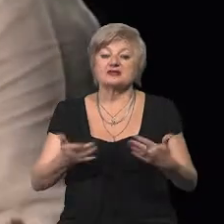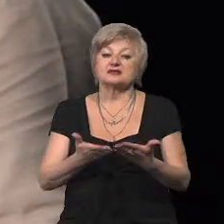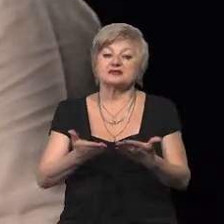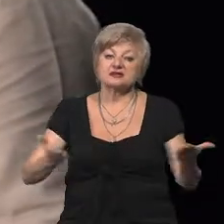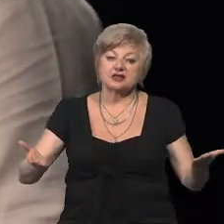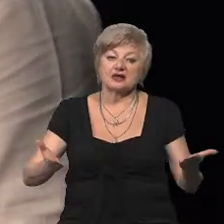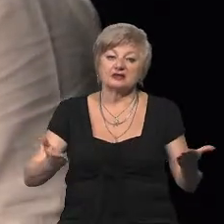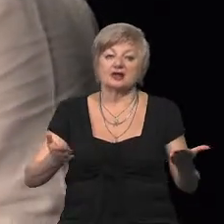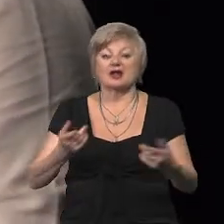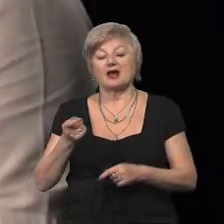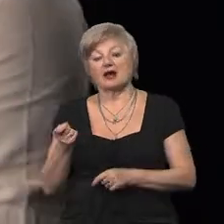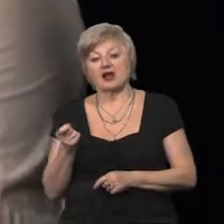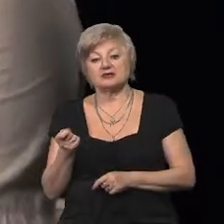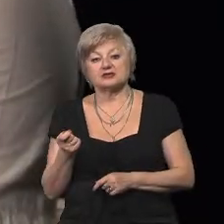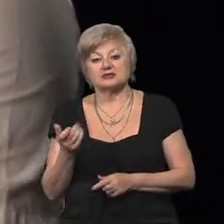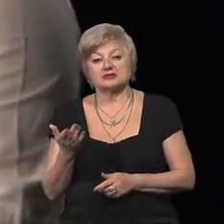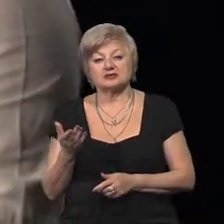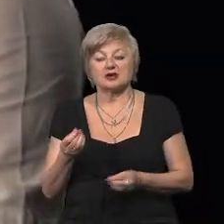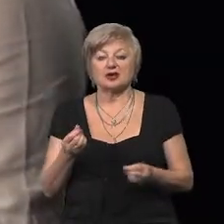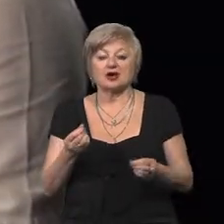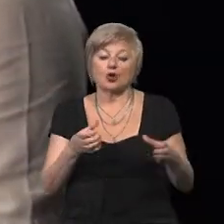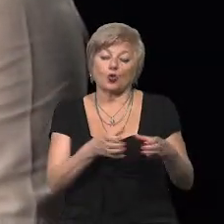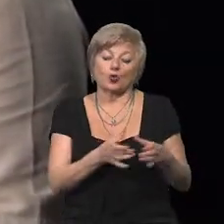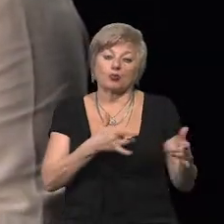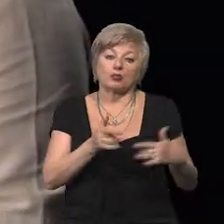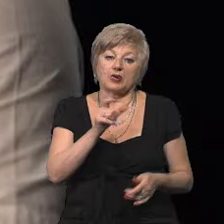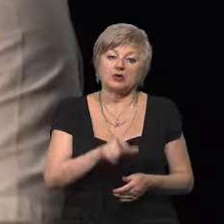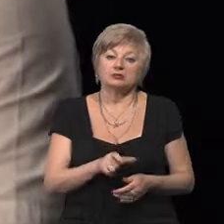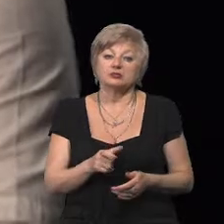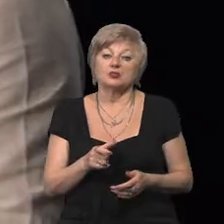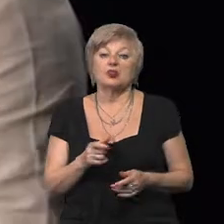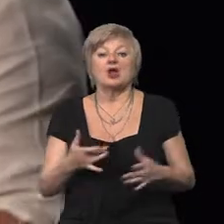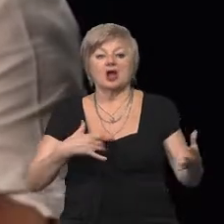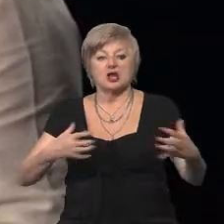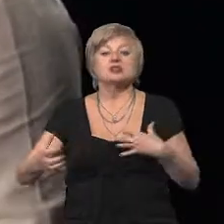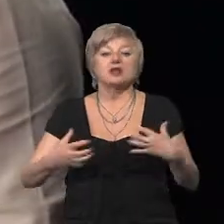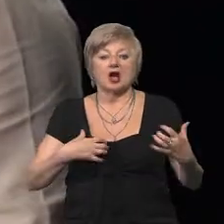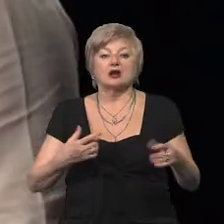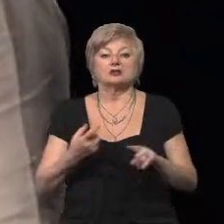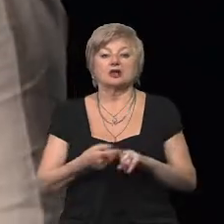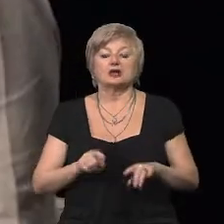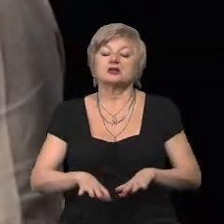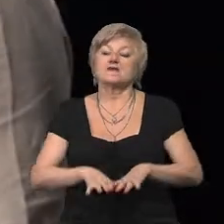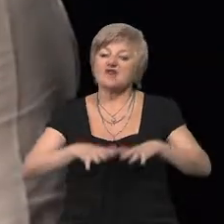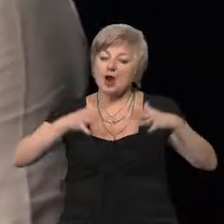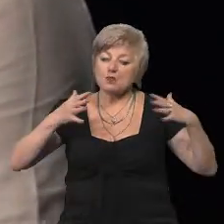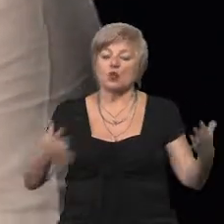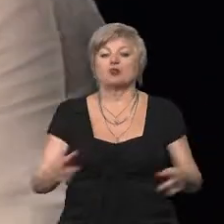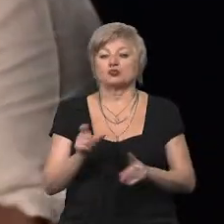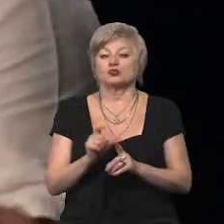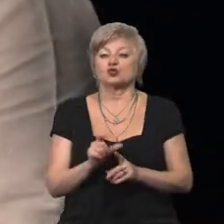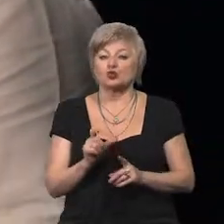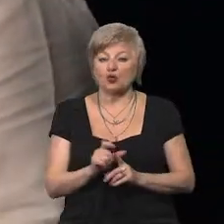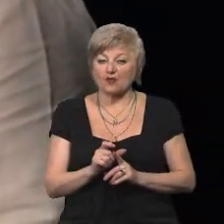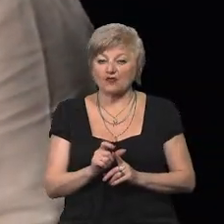и касса, это и труппа, это и цеха. То есть театр в таком объемном смысле слова – это